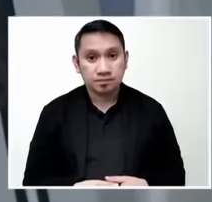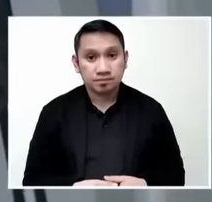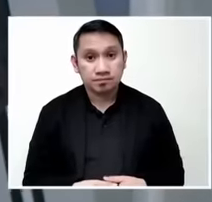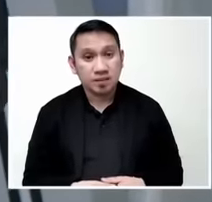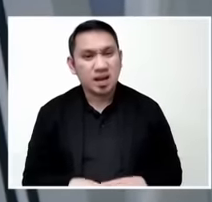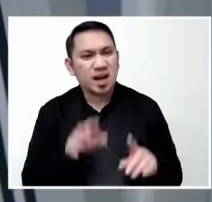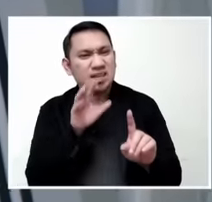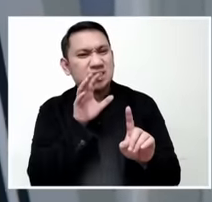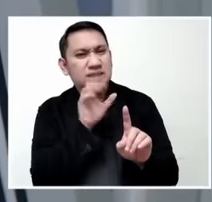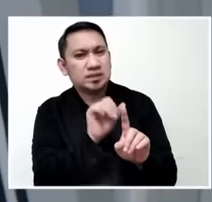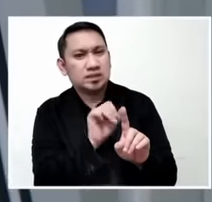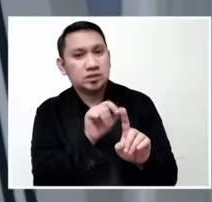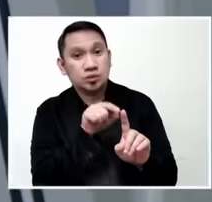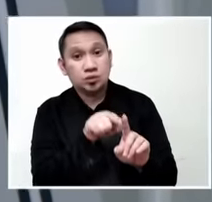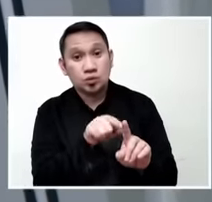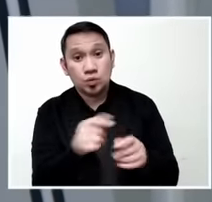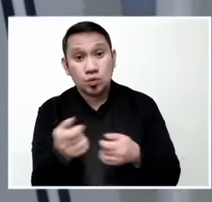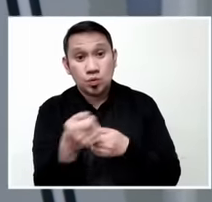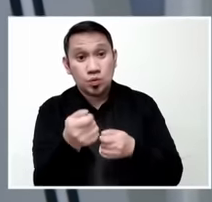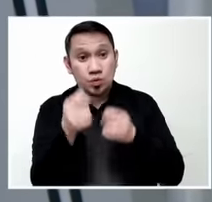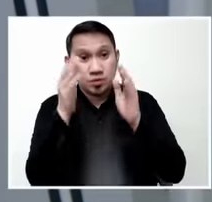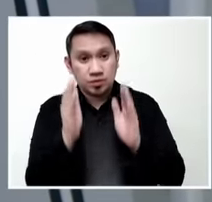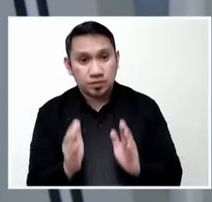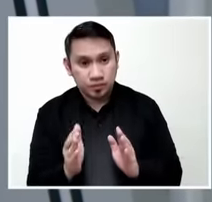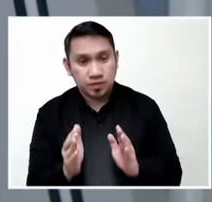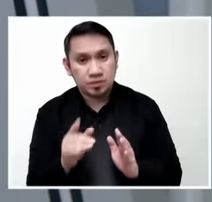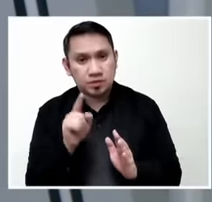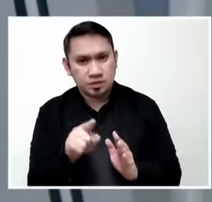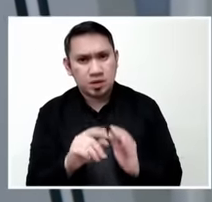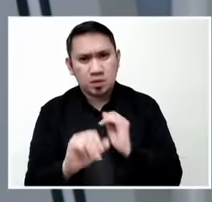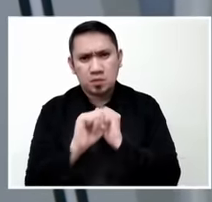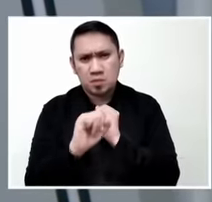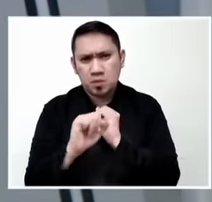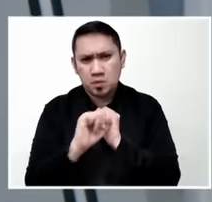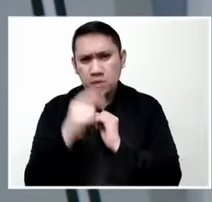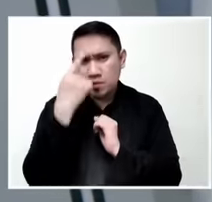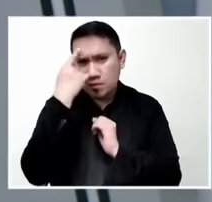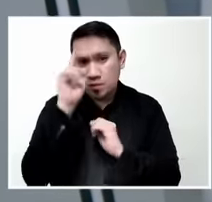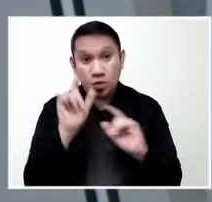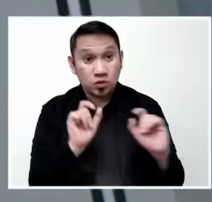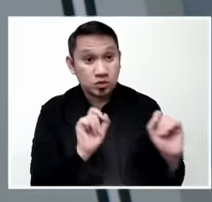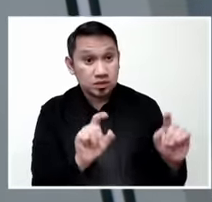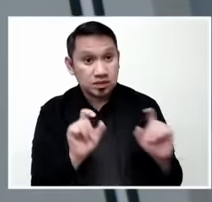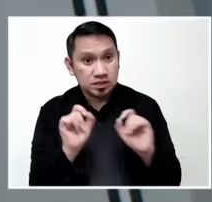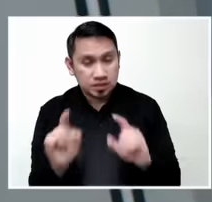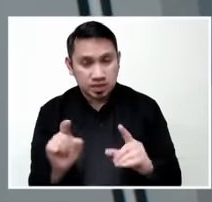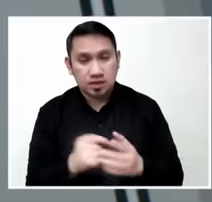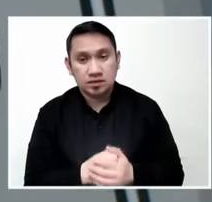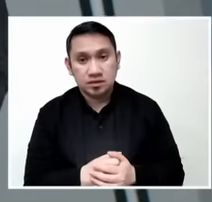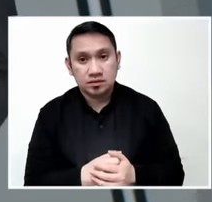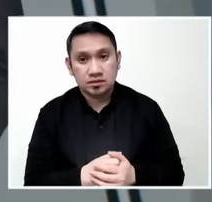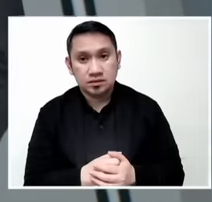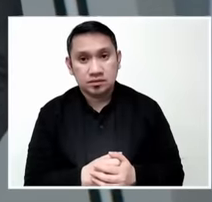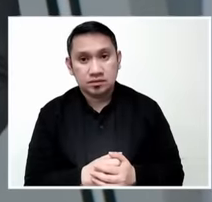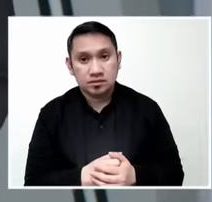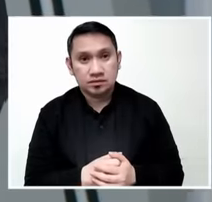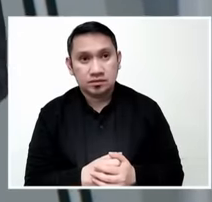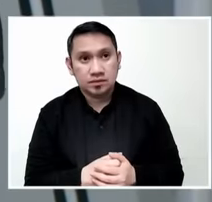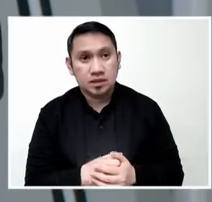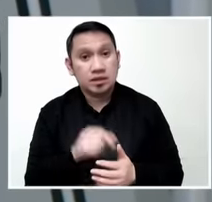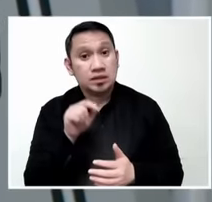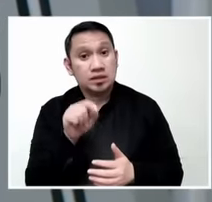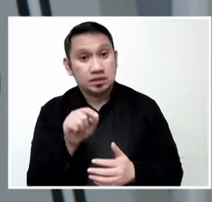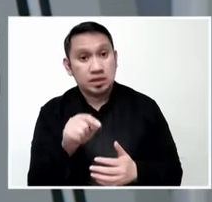Arestado ang isang bumbero na sangkot umano sa promotion for sale sa Bureau of Fire Protection sa operasyon